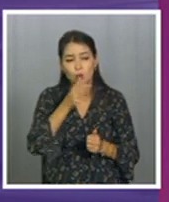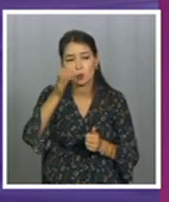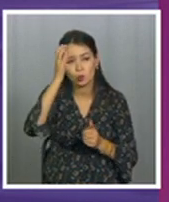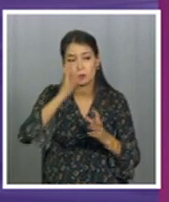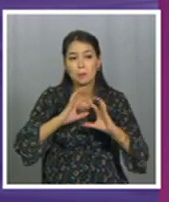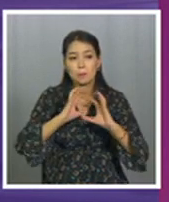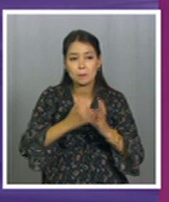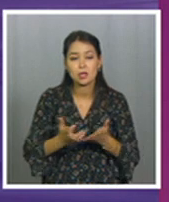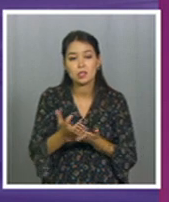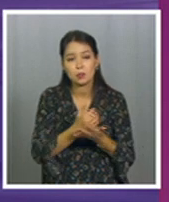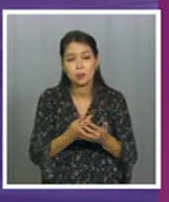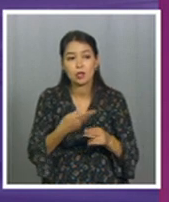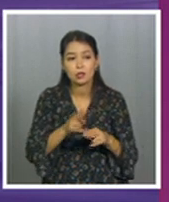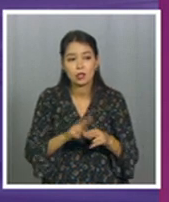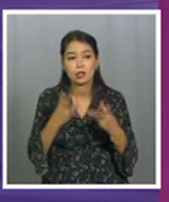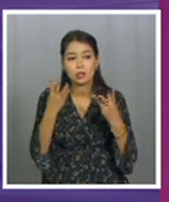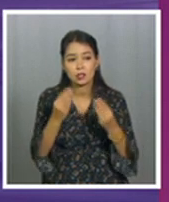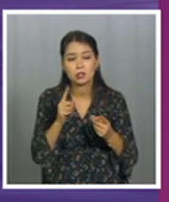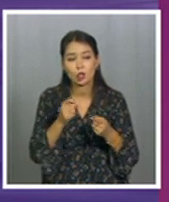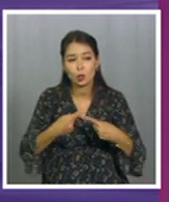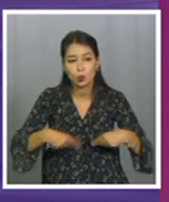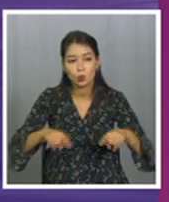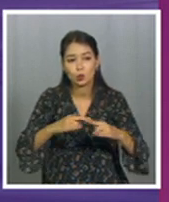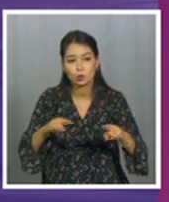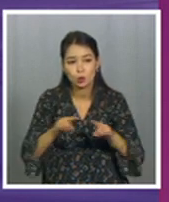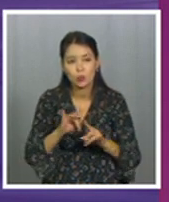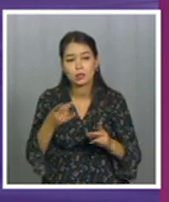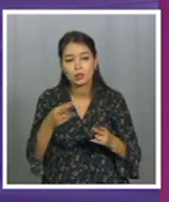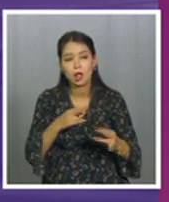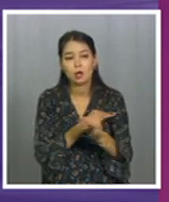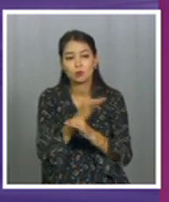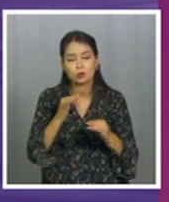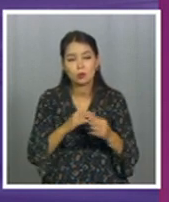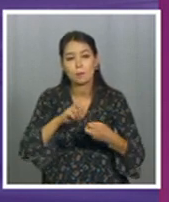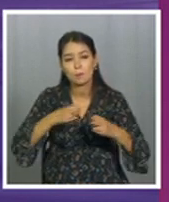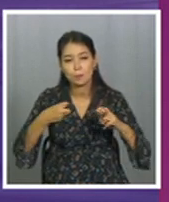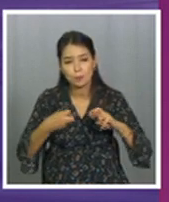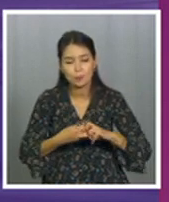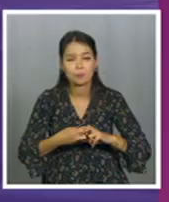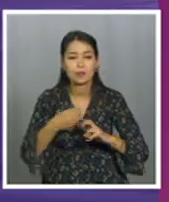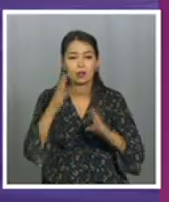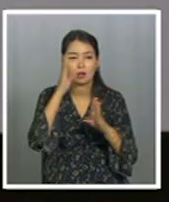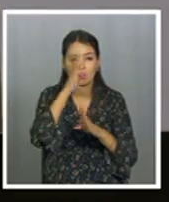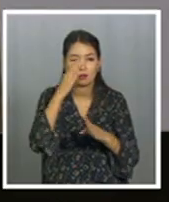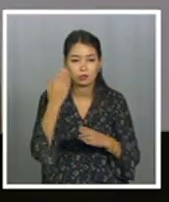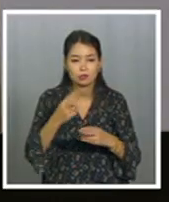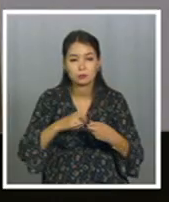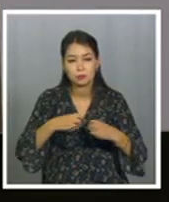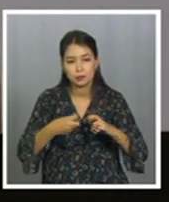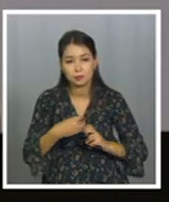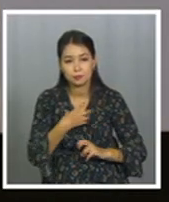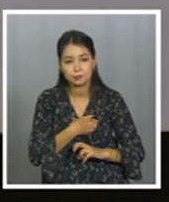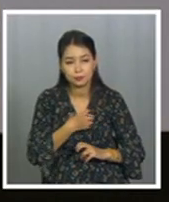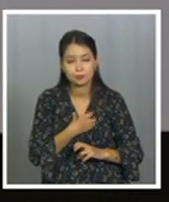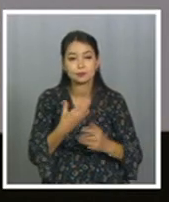мира собираются в этот день за круглым столом для обсуждения глобальных экологических проблем. Наш